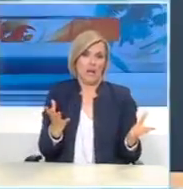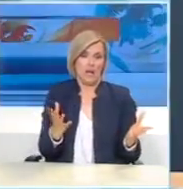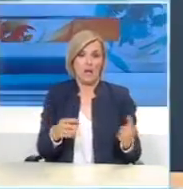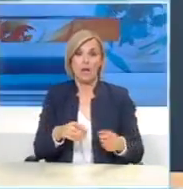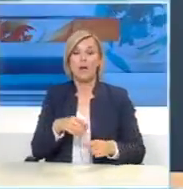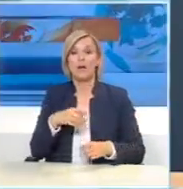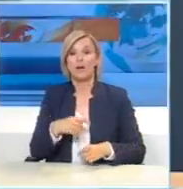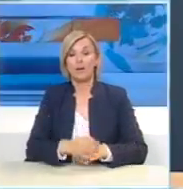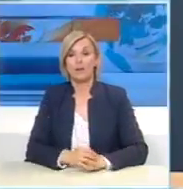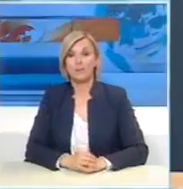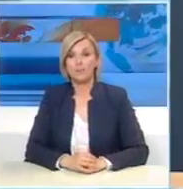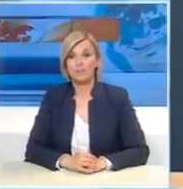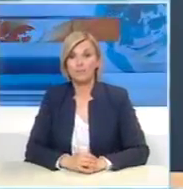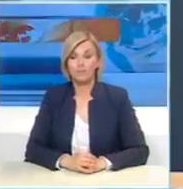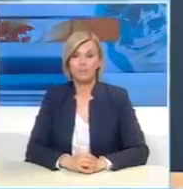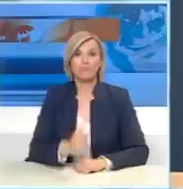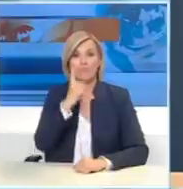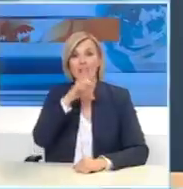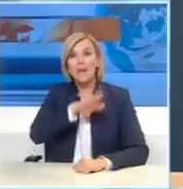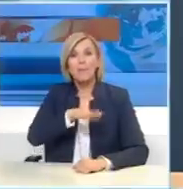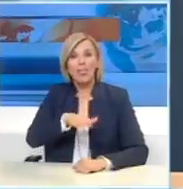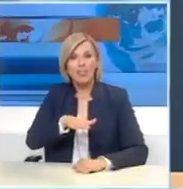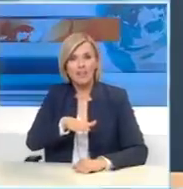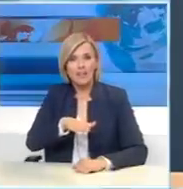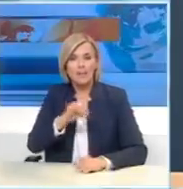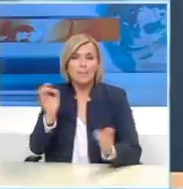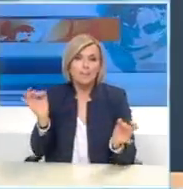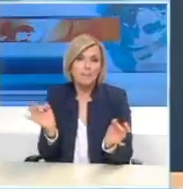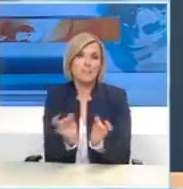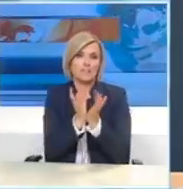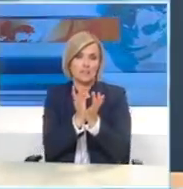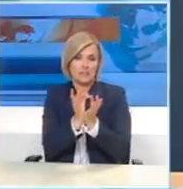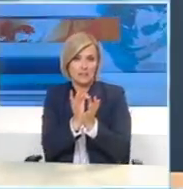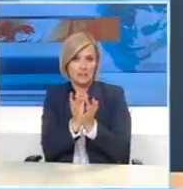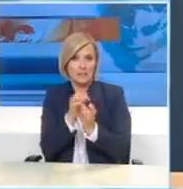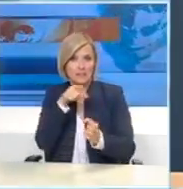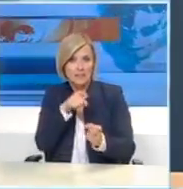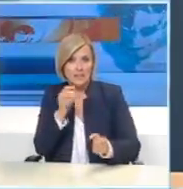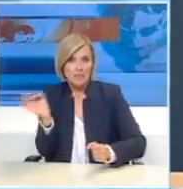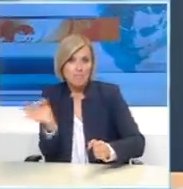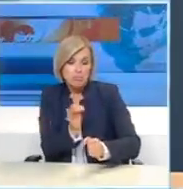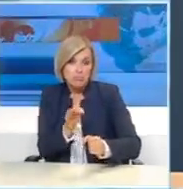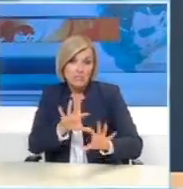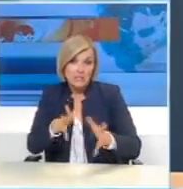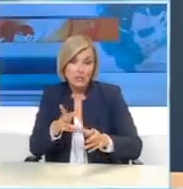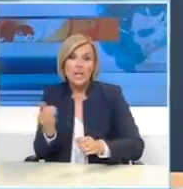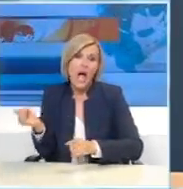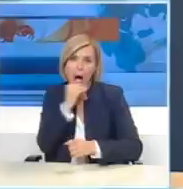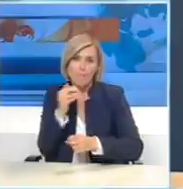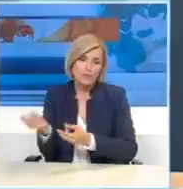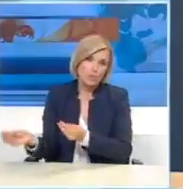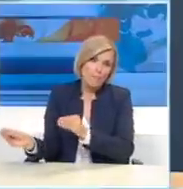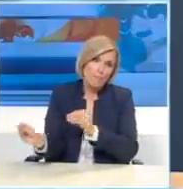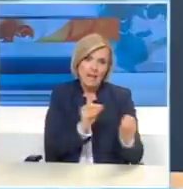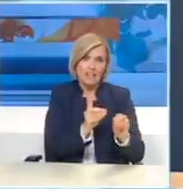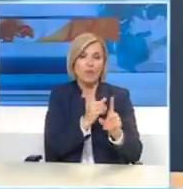το παιδάκι αυτό με τη σύνοδό του μεταφέρθηκε σε ειδικό τμήμα του νοσοκομείου που ασχολείται με ύποπτα περιστατικά και έγιναν όλες οι